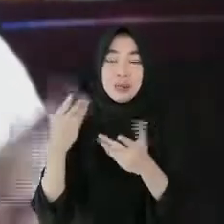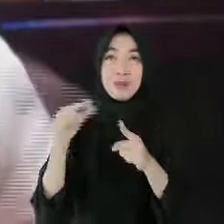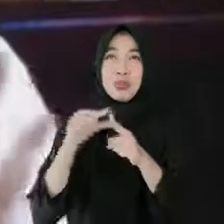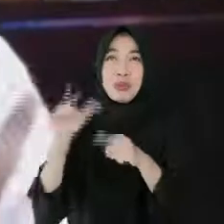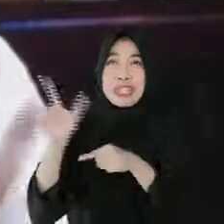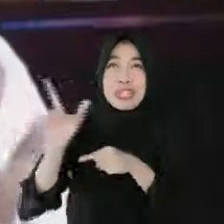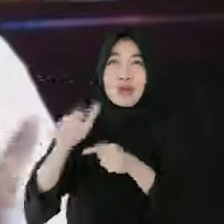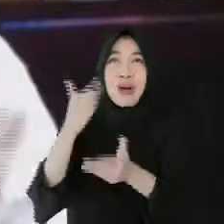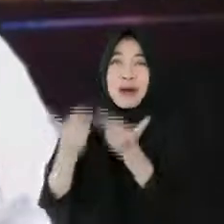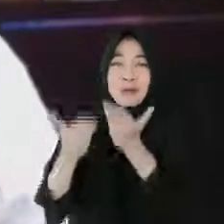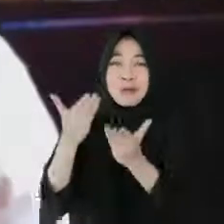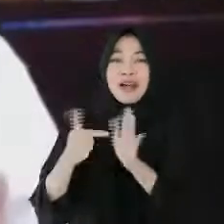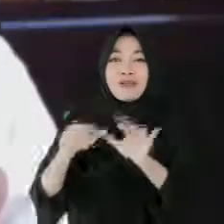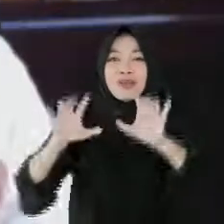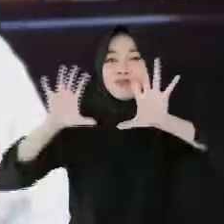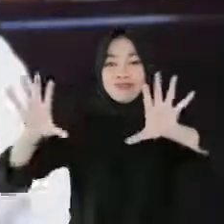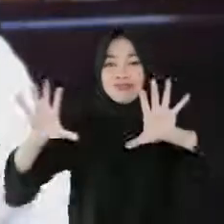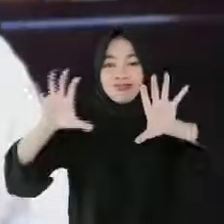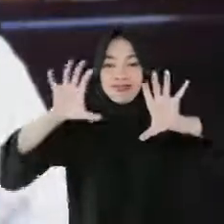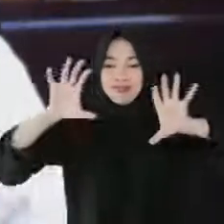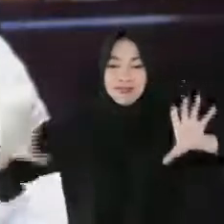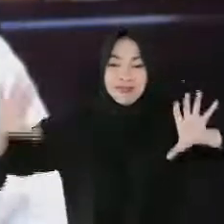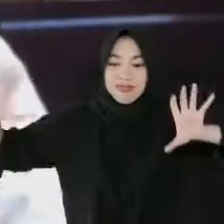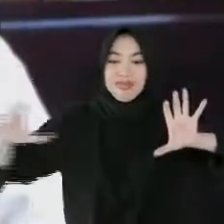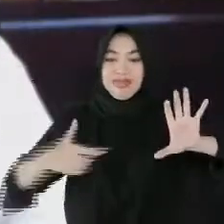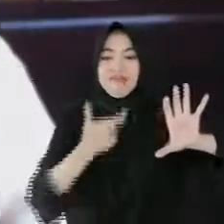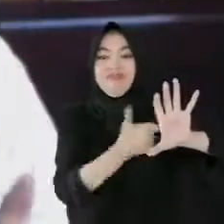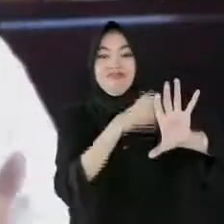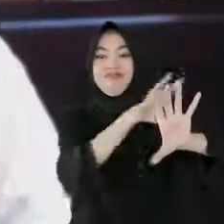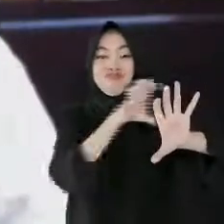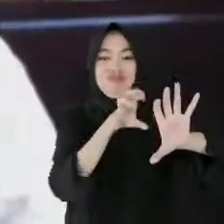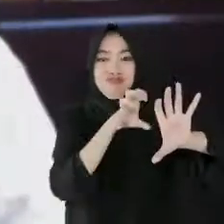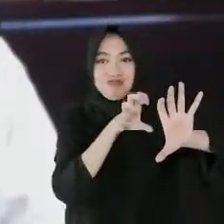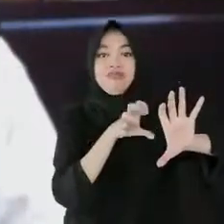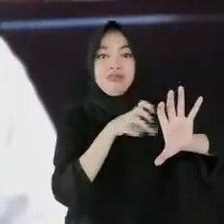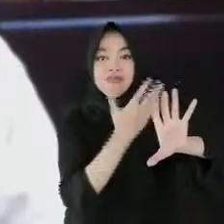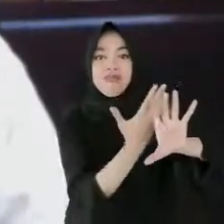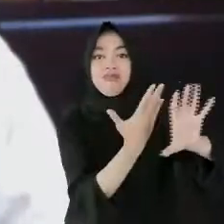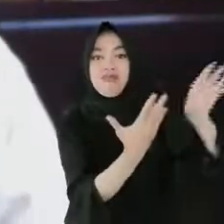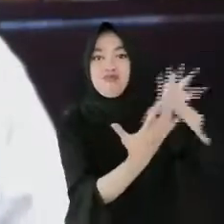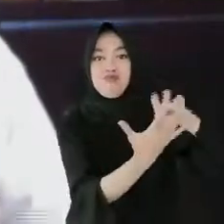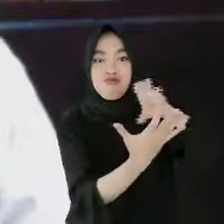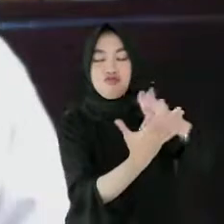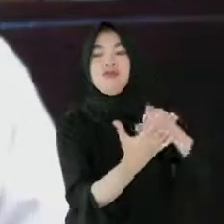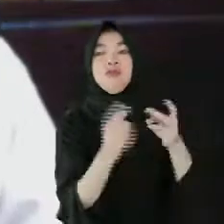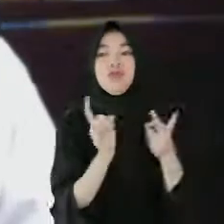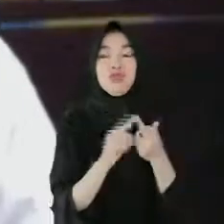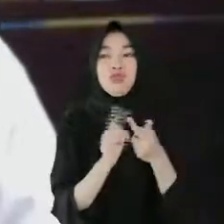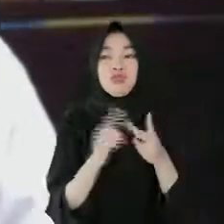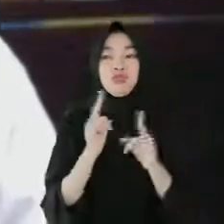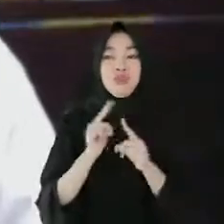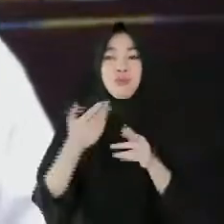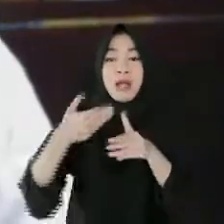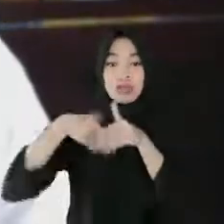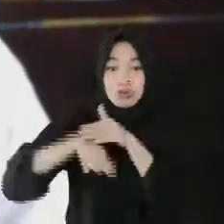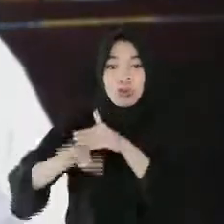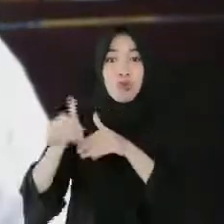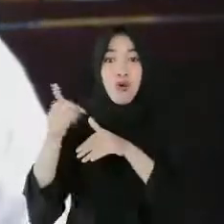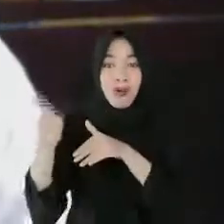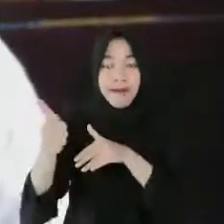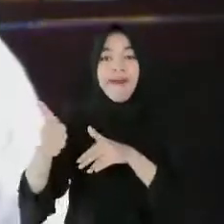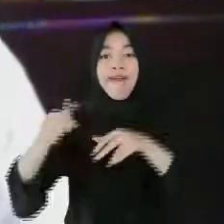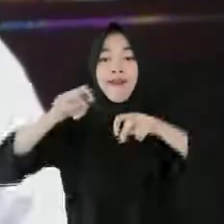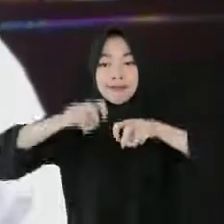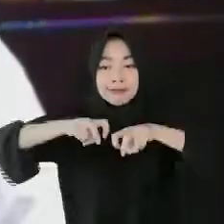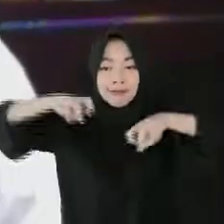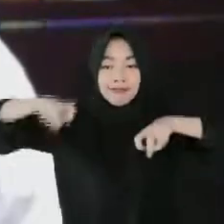Nanti ada ada bukti akreditasi di situ dan bukan boleh masuk kemudian jaga jarak dan sebagainya nah